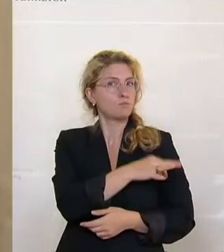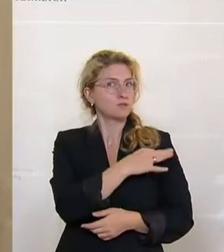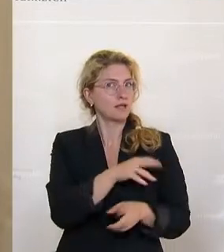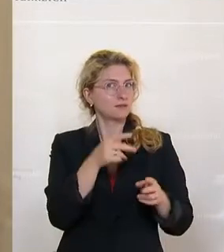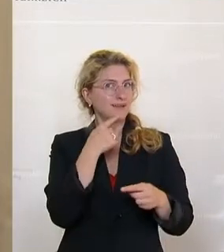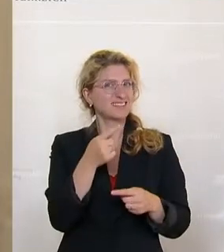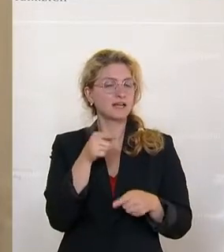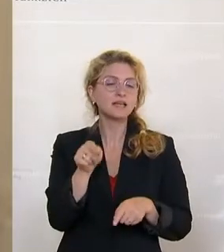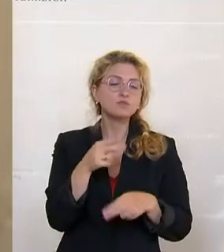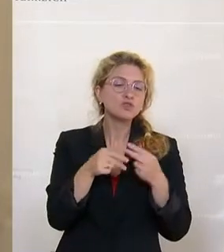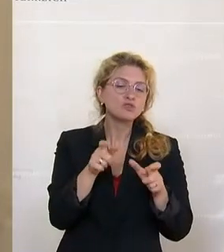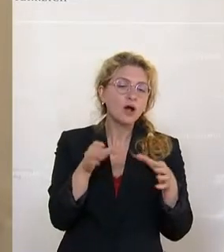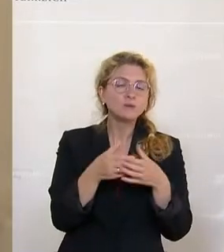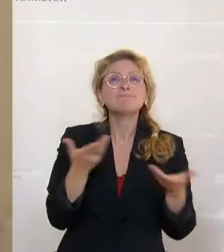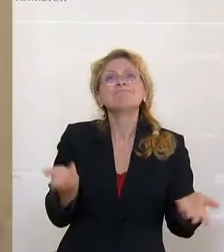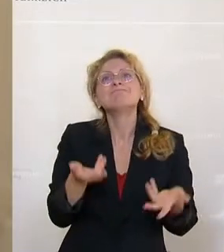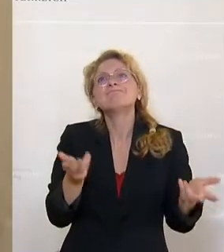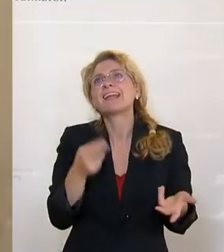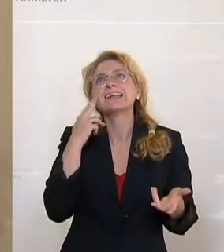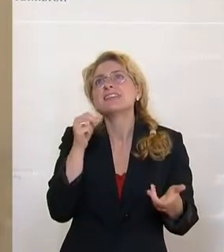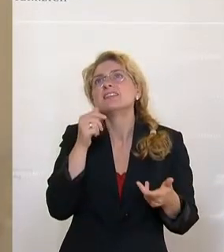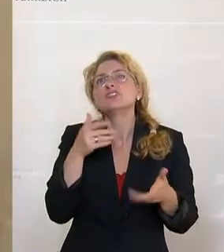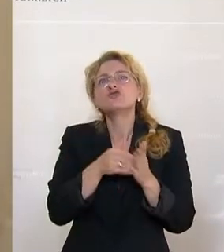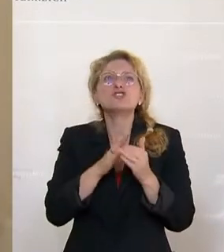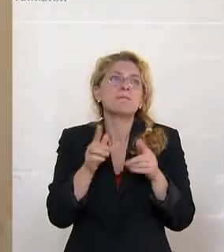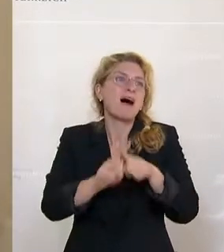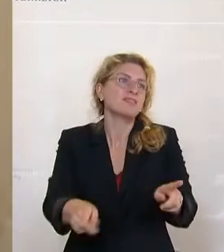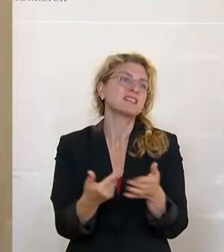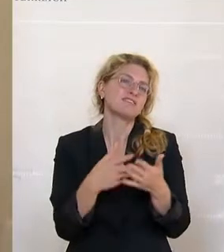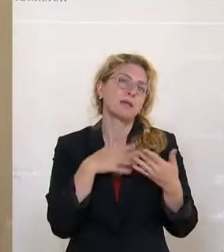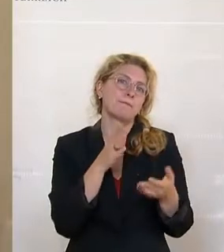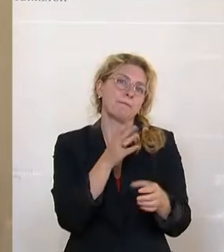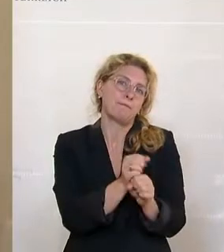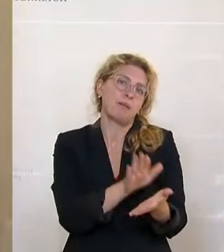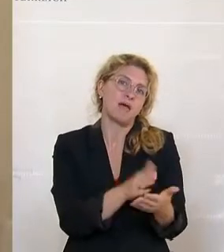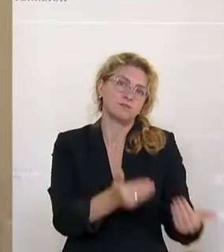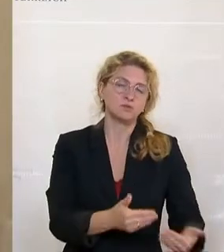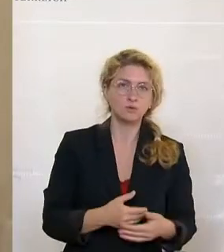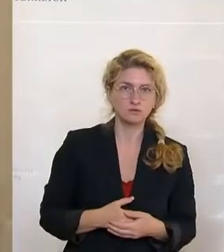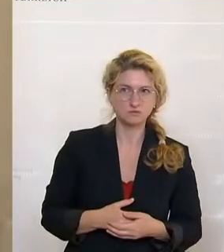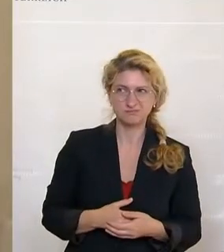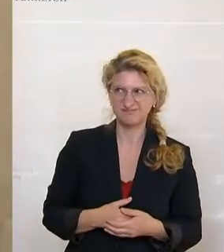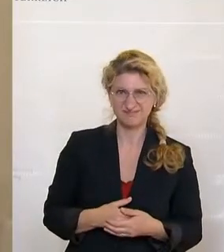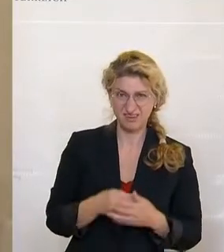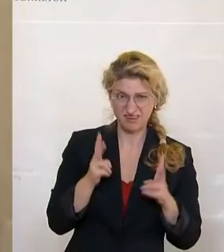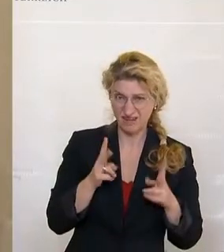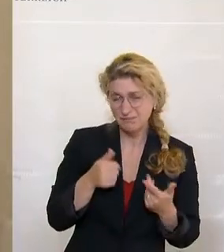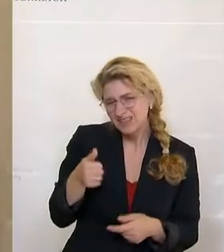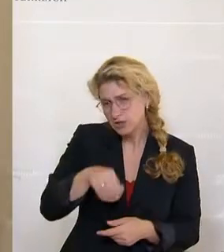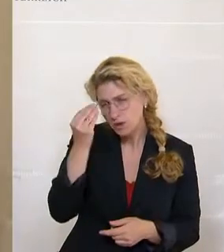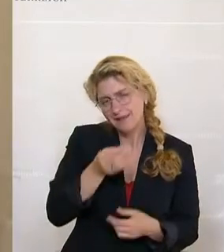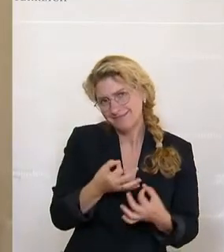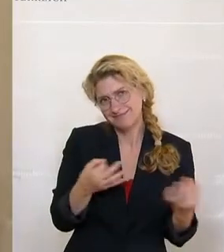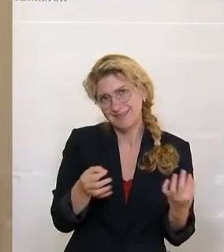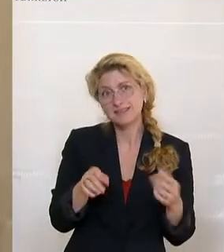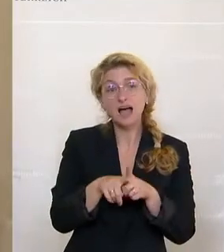naja, man kennt kein anderes System, deshalb behalten wir das, wie wir es haben. Und man hat auch wahrlich nichts dazugelernt, nicht einmal in der Causa Thomas